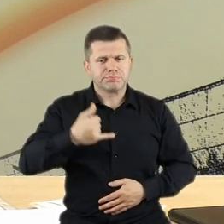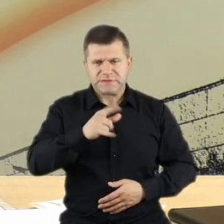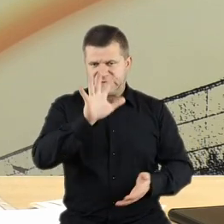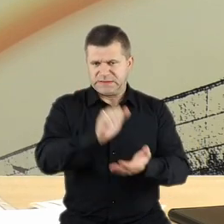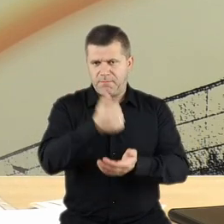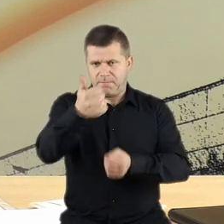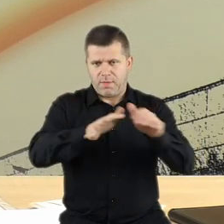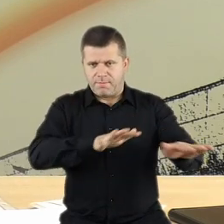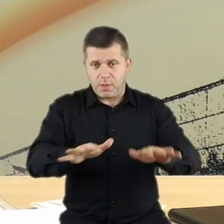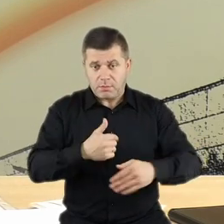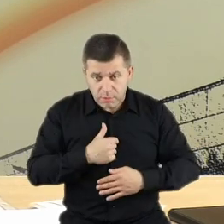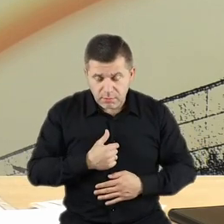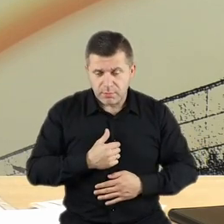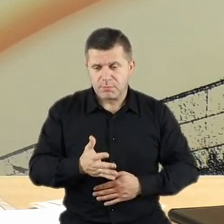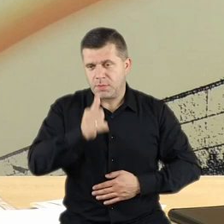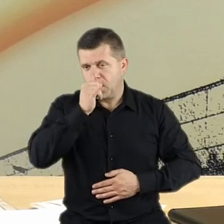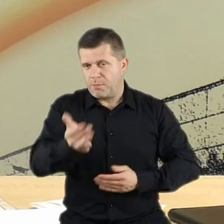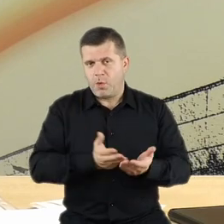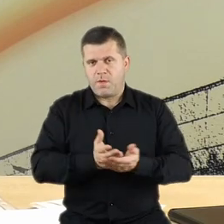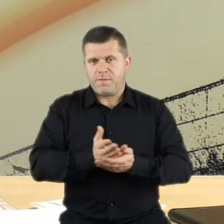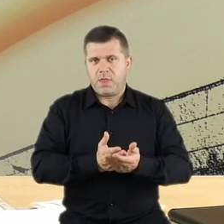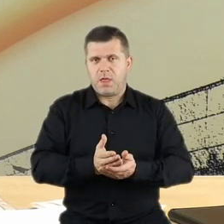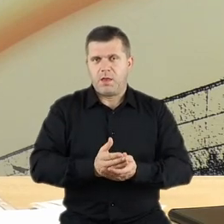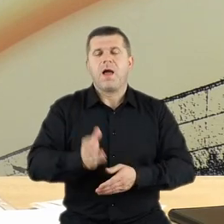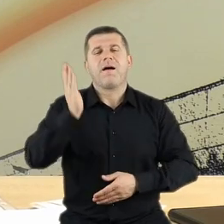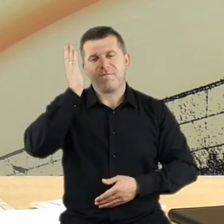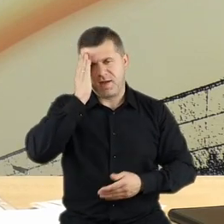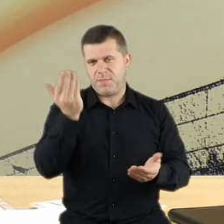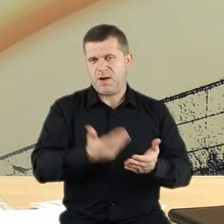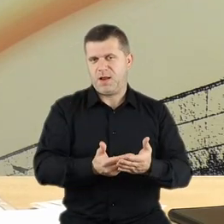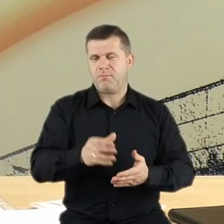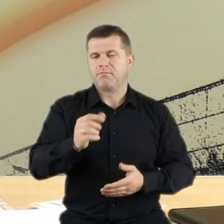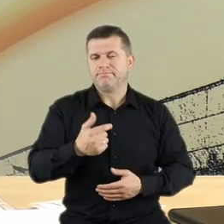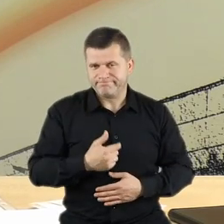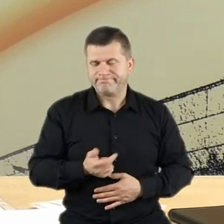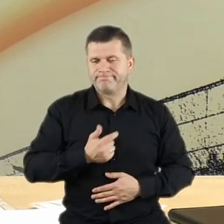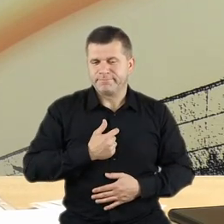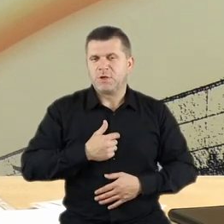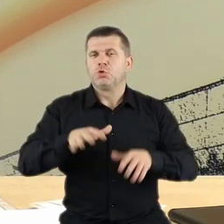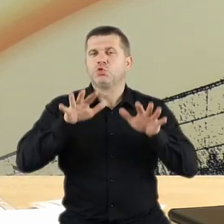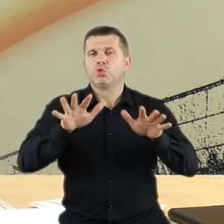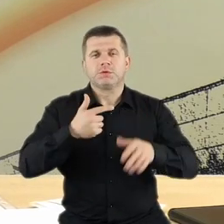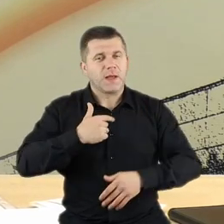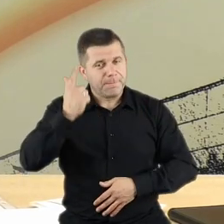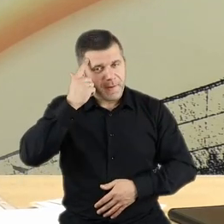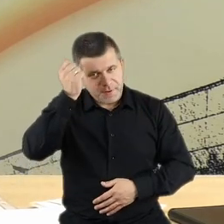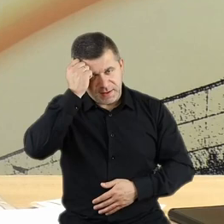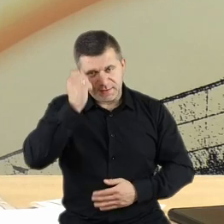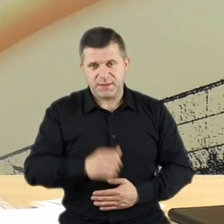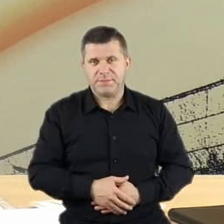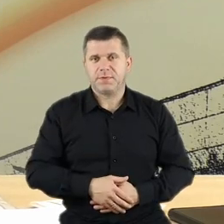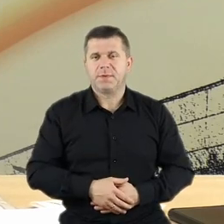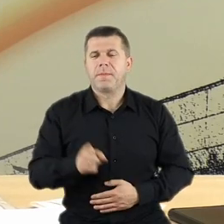miejsce No nie wierzyłam ale to wiem dlaczego bo ja tak dużo pamiętam bo to brali